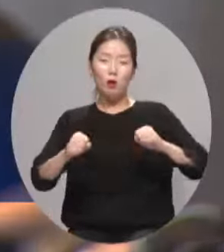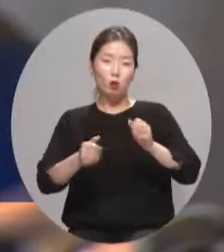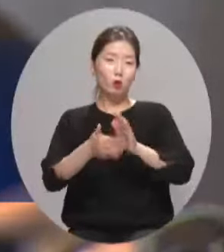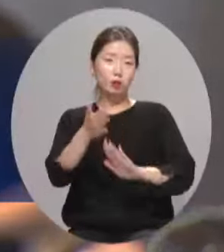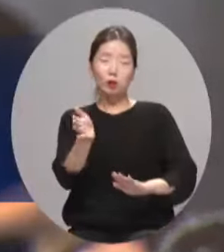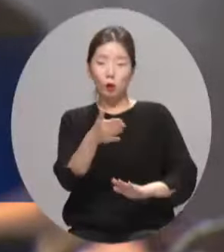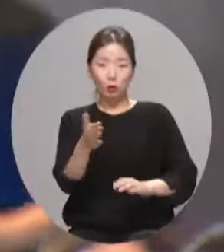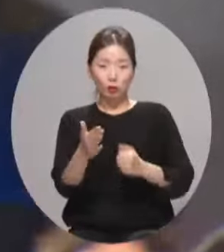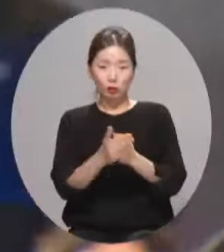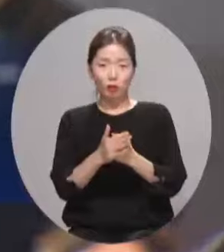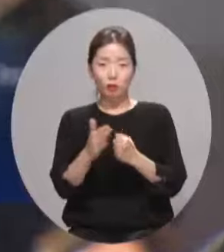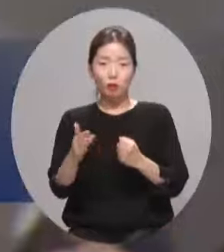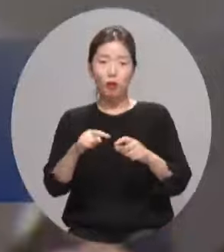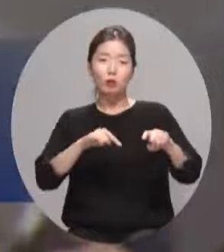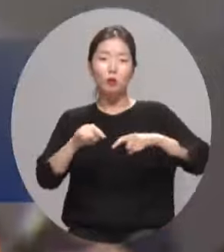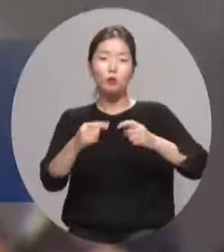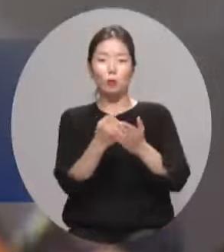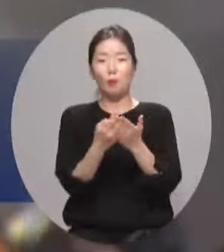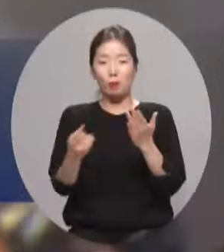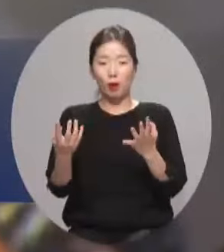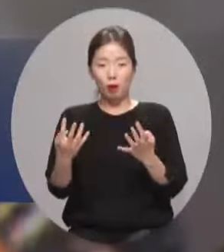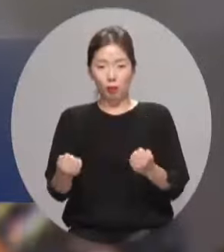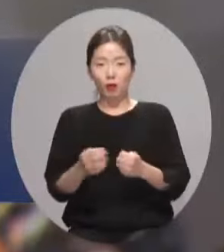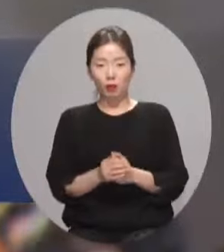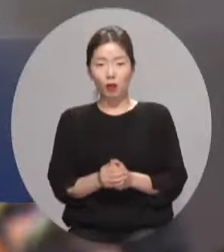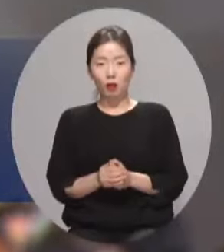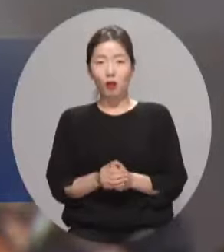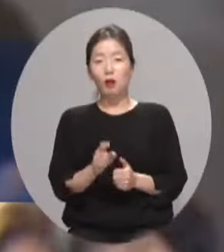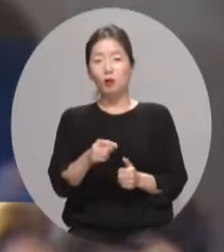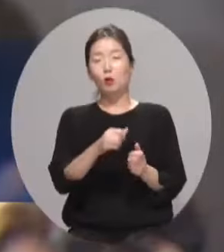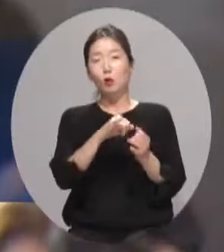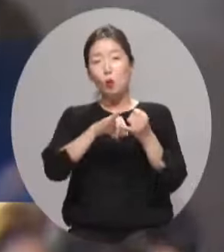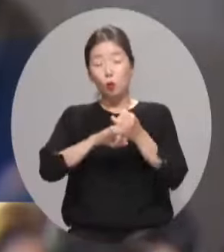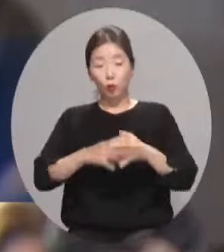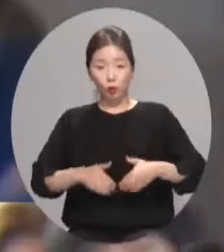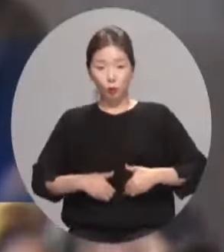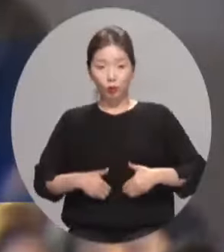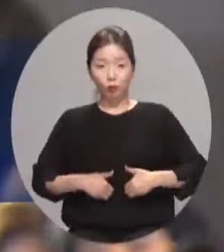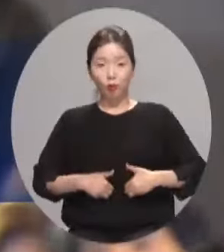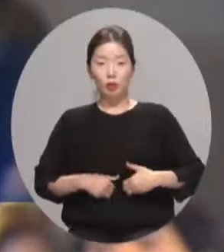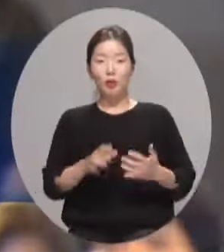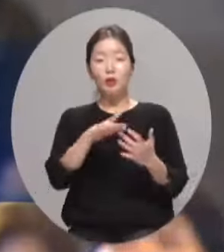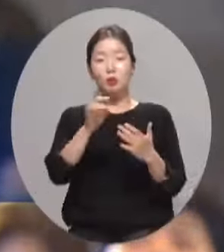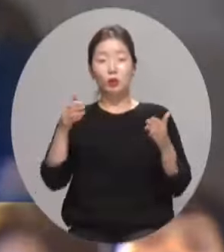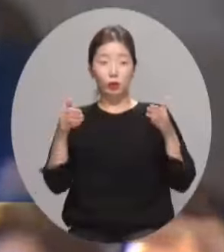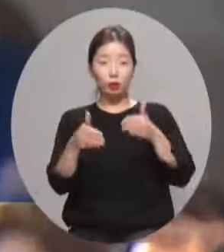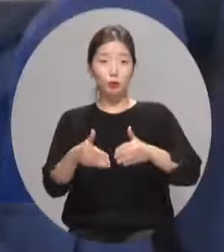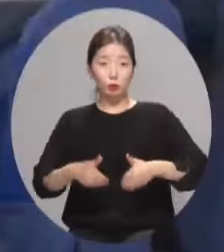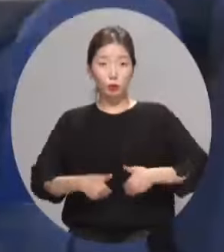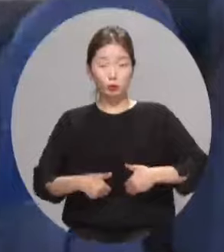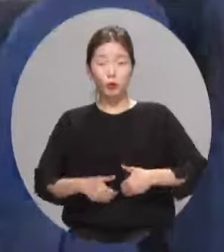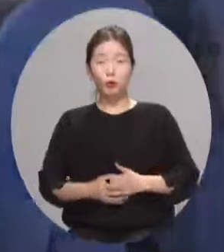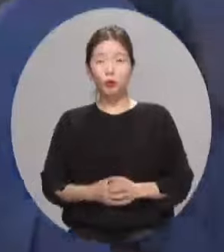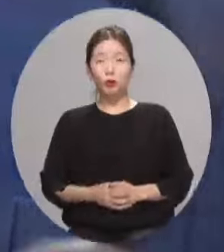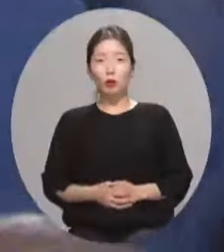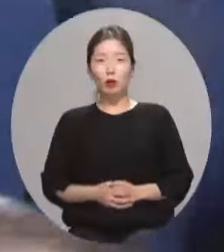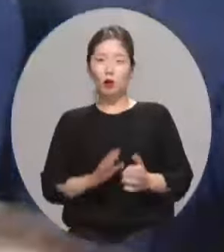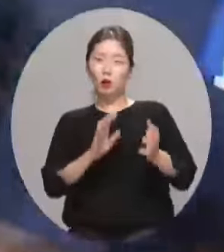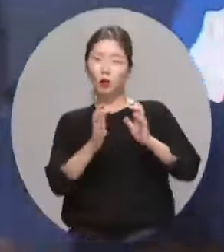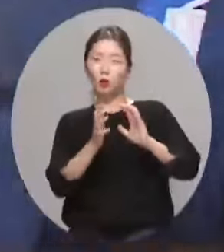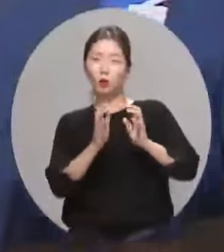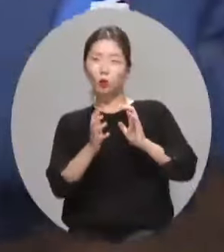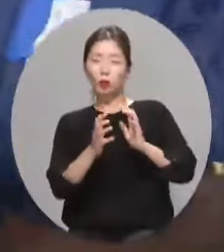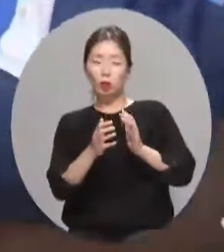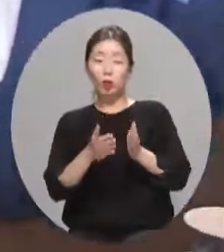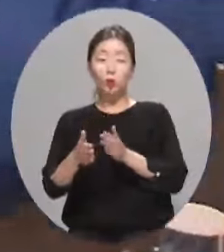가지 정책의 소리를 받고 있습니다. 또 엔터도시 절대적으로 필요합니다. 우리 선택과 집중해야 된다고 생각합니다. 토론자로